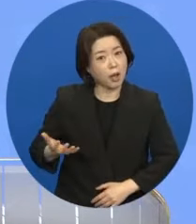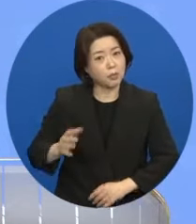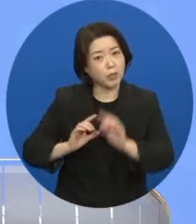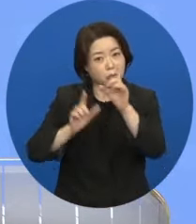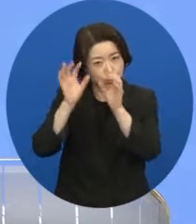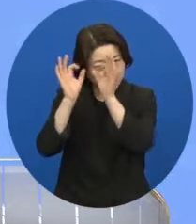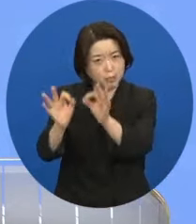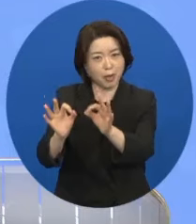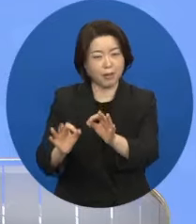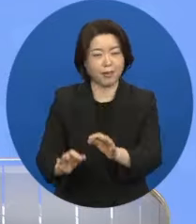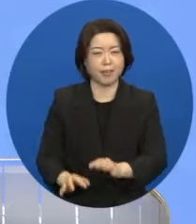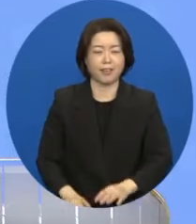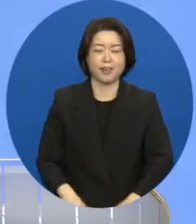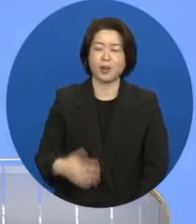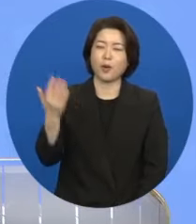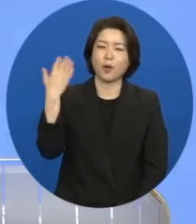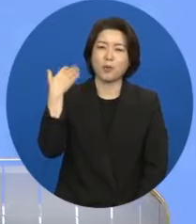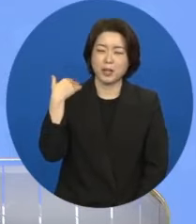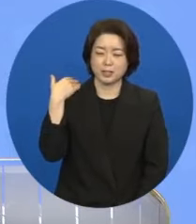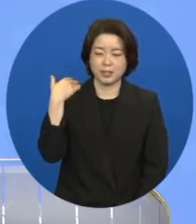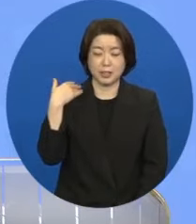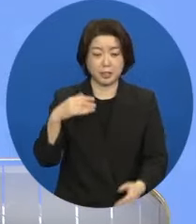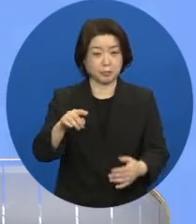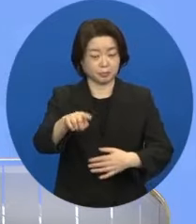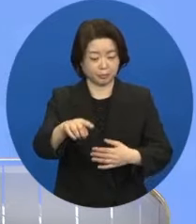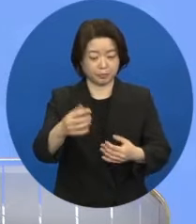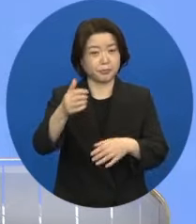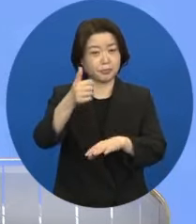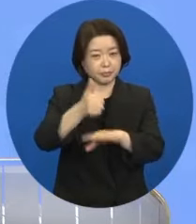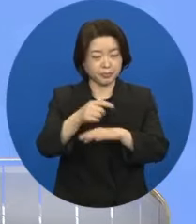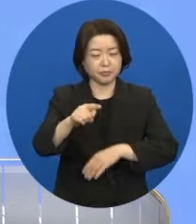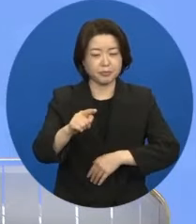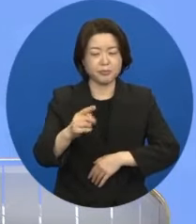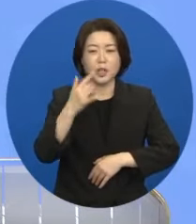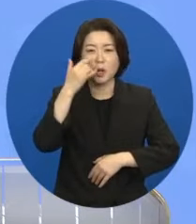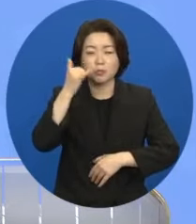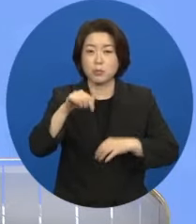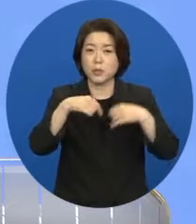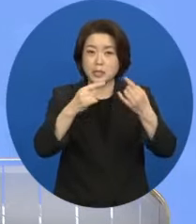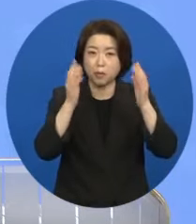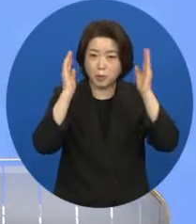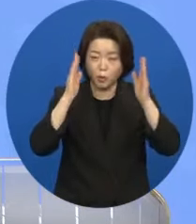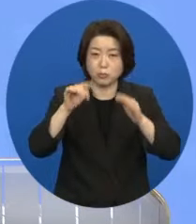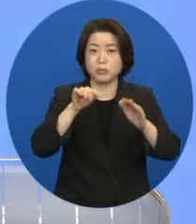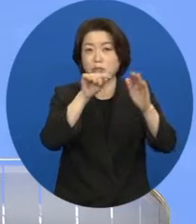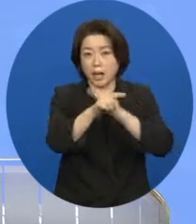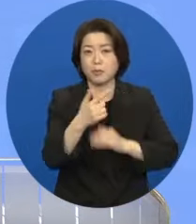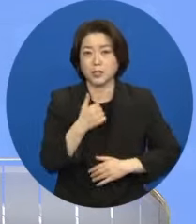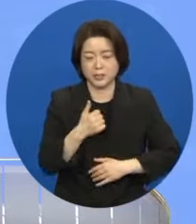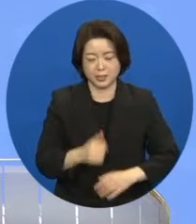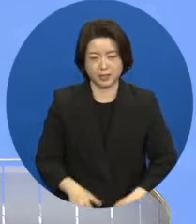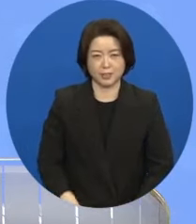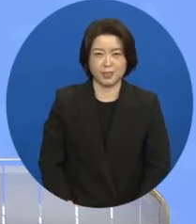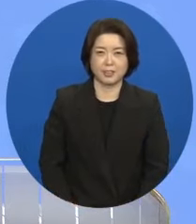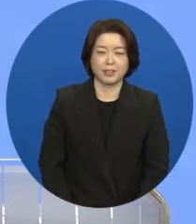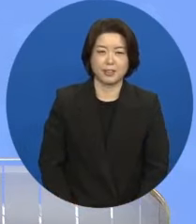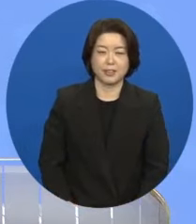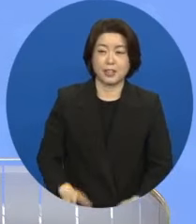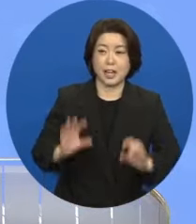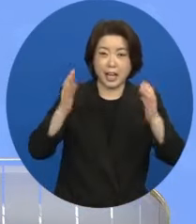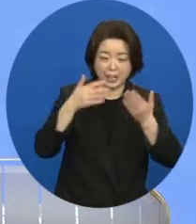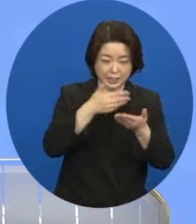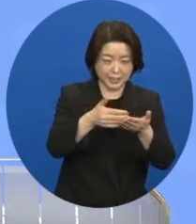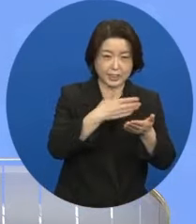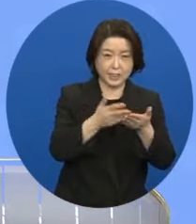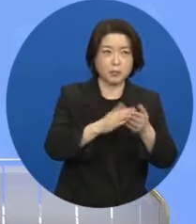했냐면 얼마 전에 저희 아내가 이제 학교에 가서 학부모 참여수업 갔는데 아이들이 왜 이제 그림 그리고 이러면 이제 뭐 그 반에